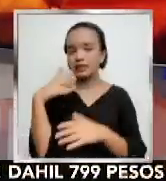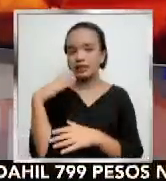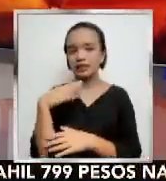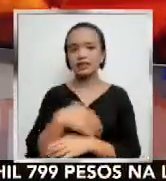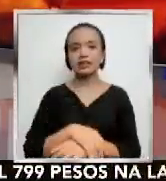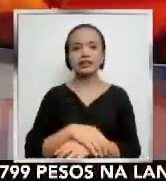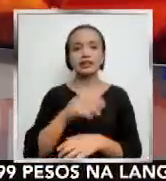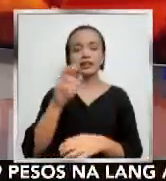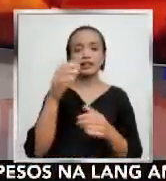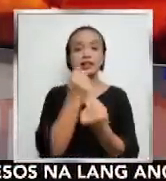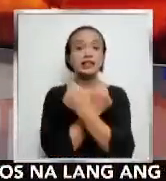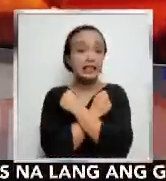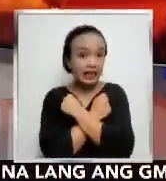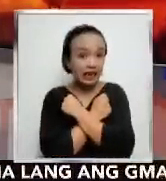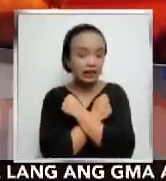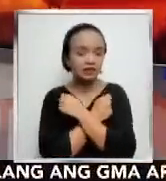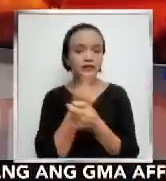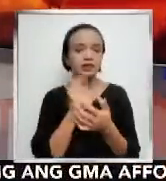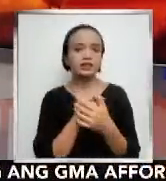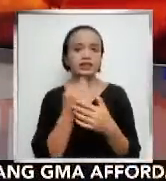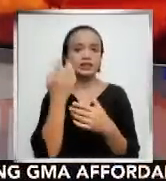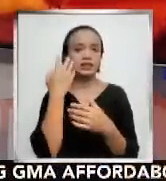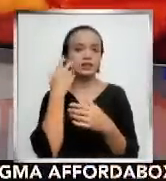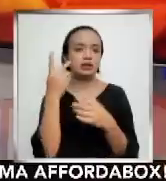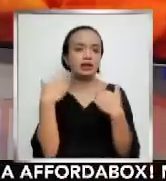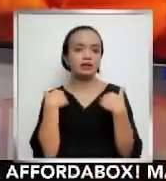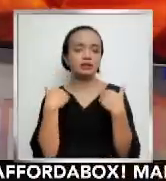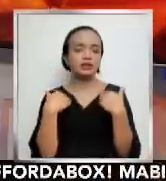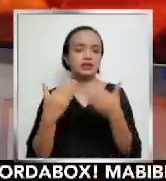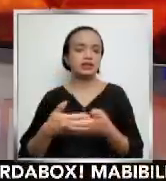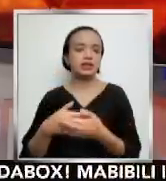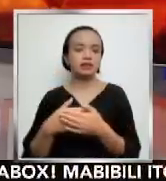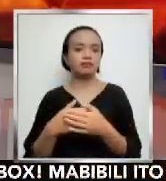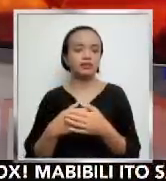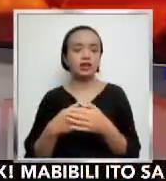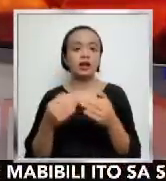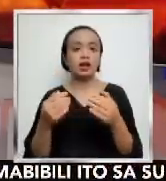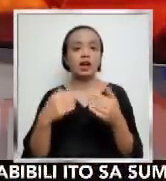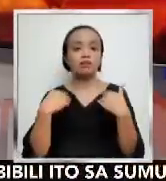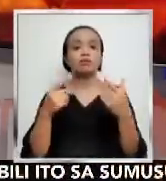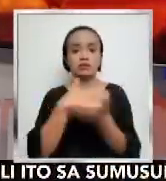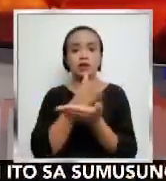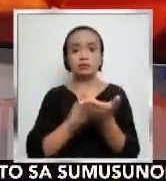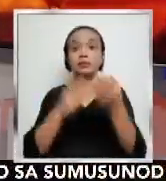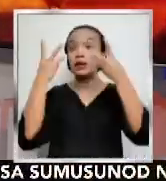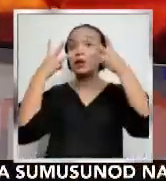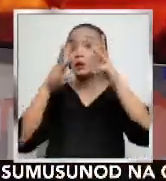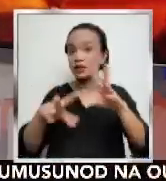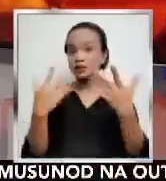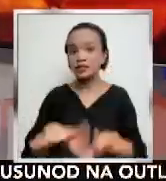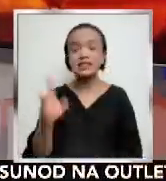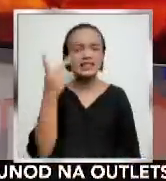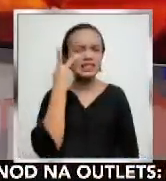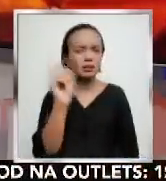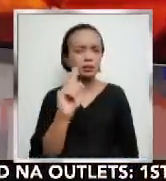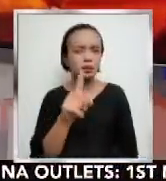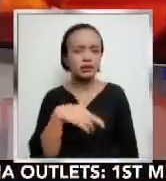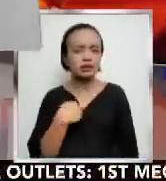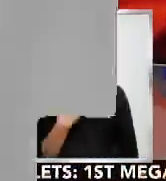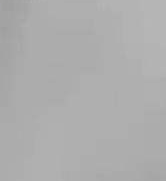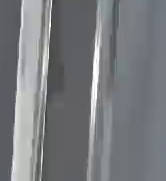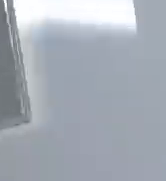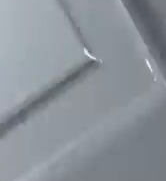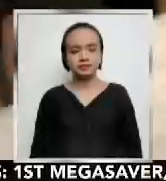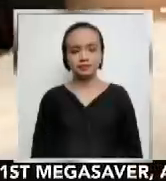Is Caught in His Arms. At may mga ilan nang nakapanood ng ilang episodes ito, ah, ang reaksyon nila sa chika ni Lars Santiago.